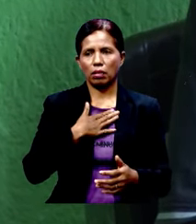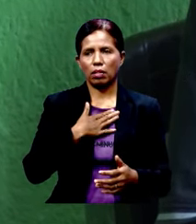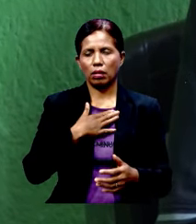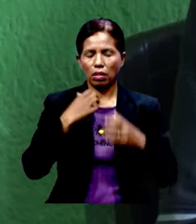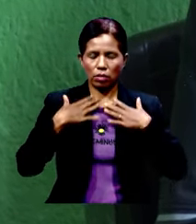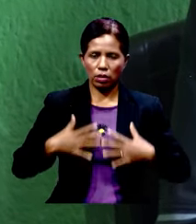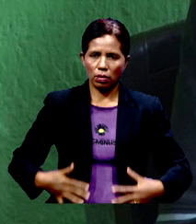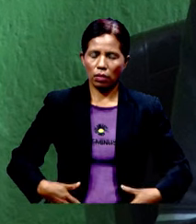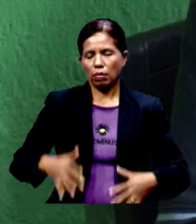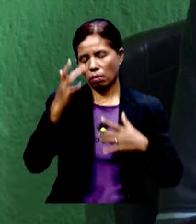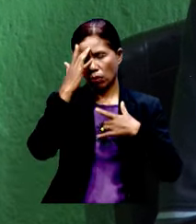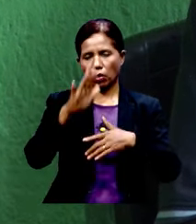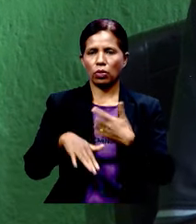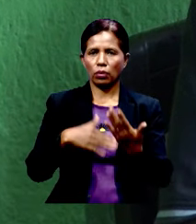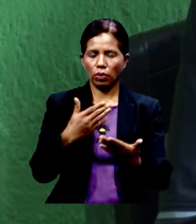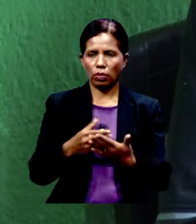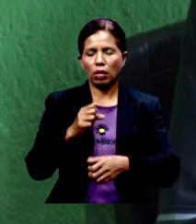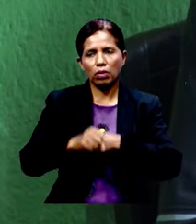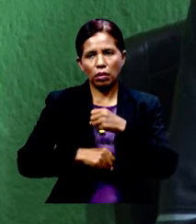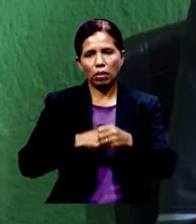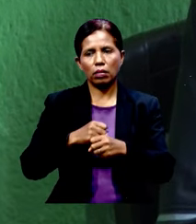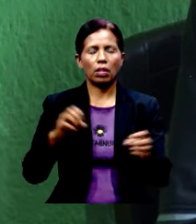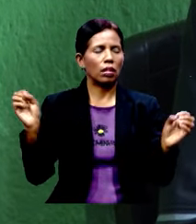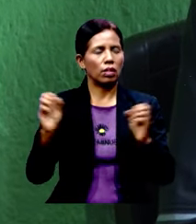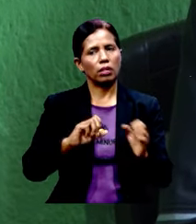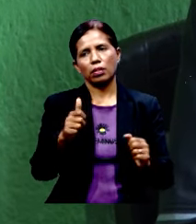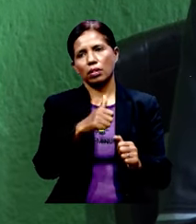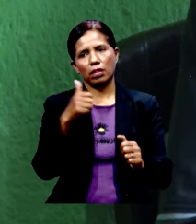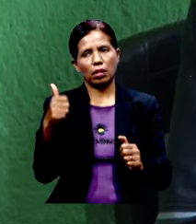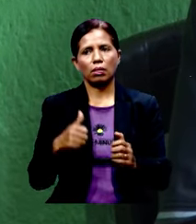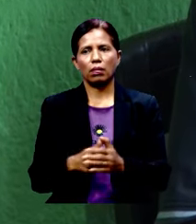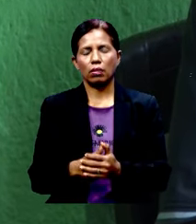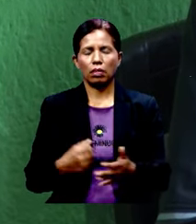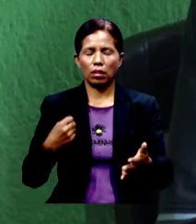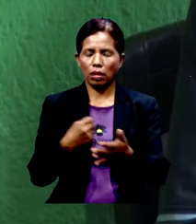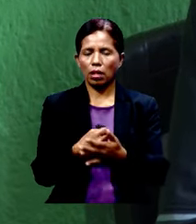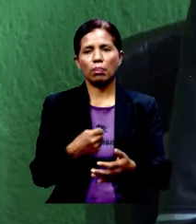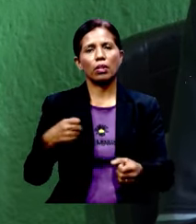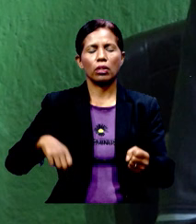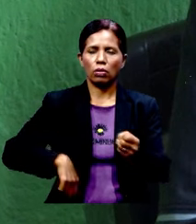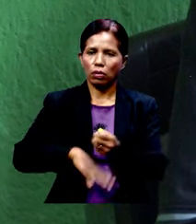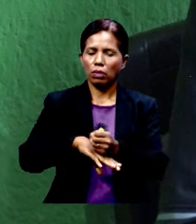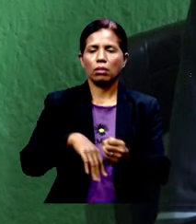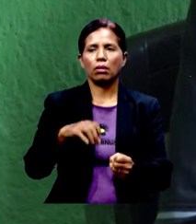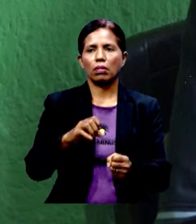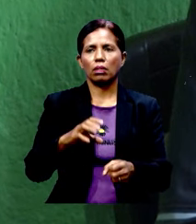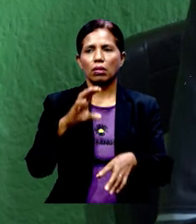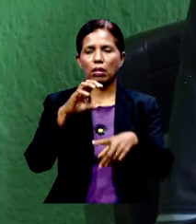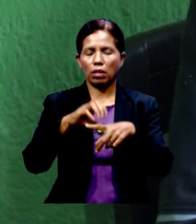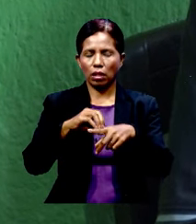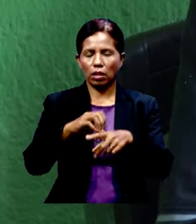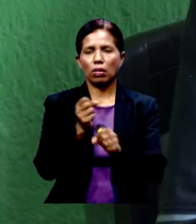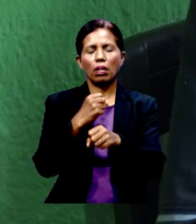se lolo, lá está um boatelo aqui, né? Teve o tuco, tata o